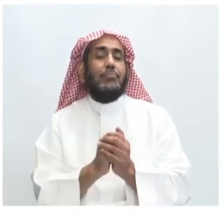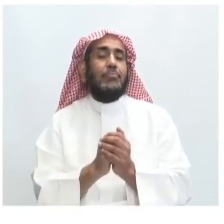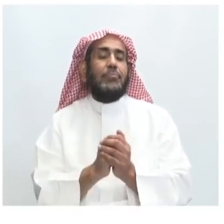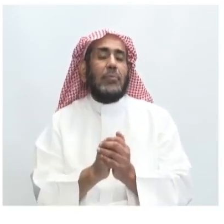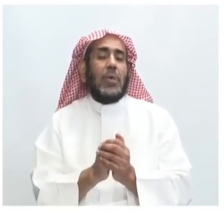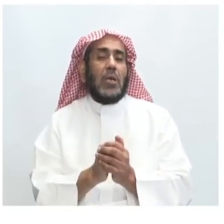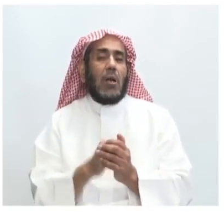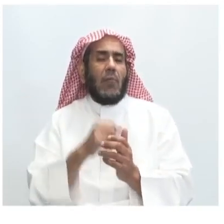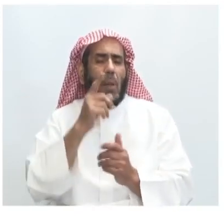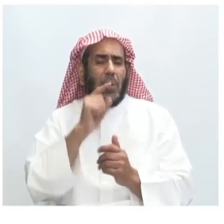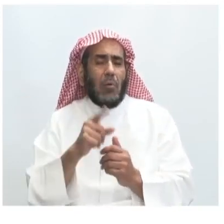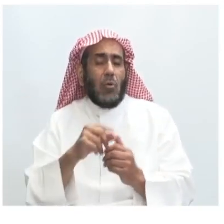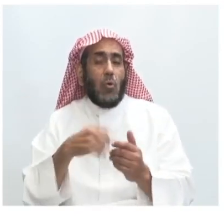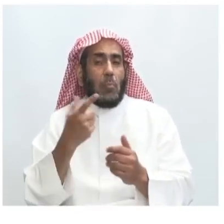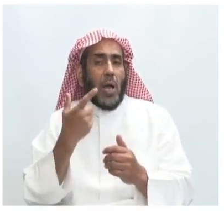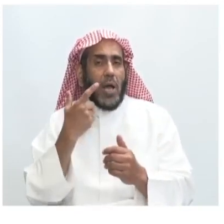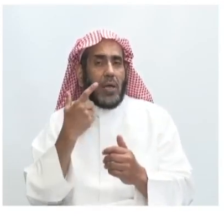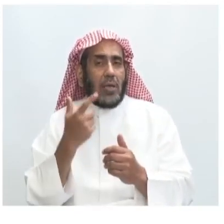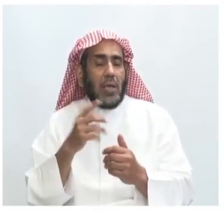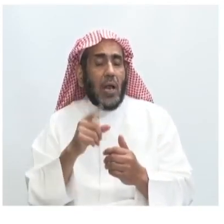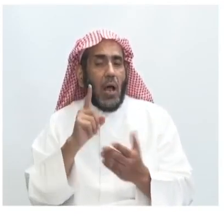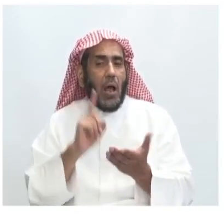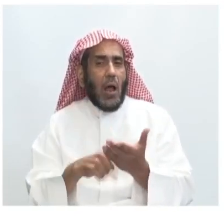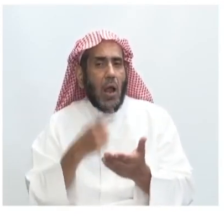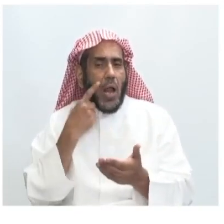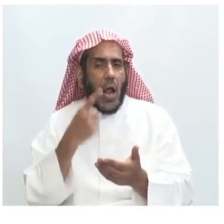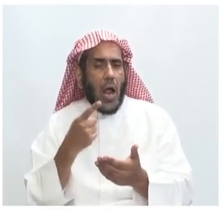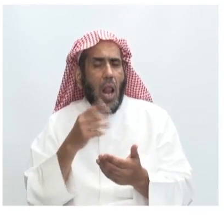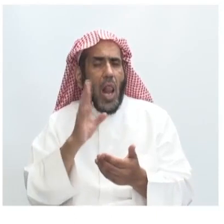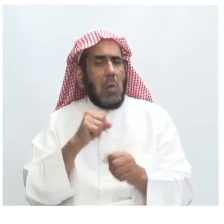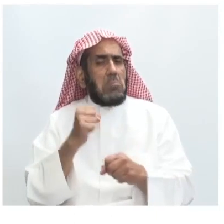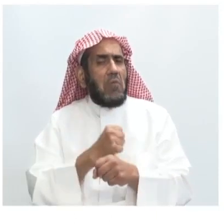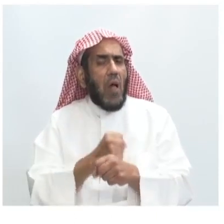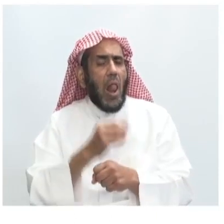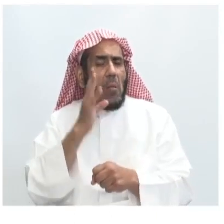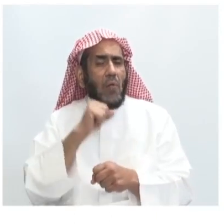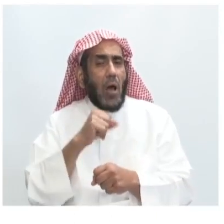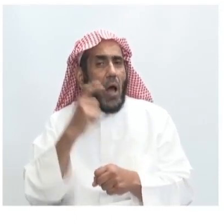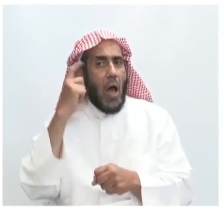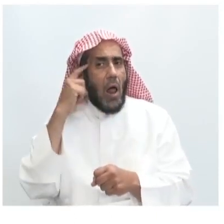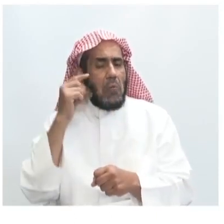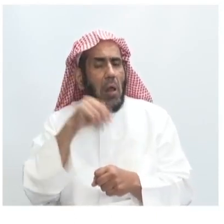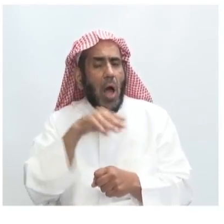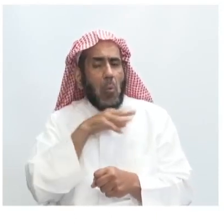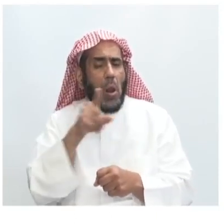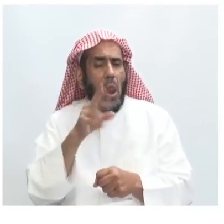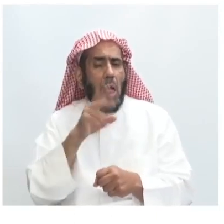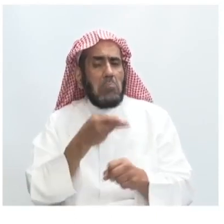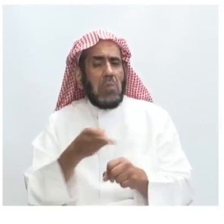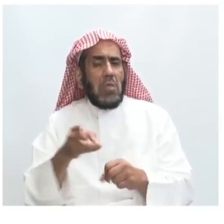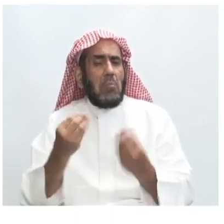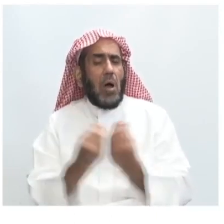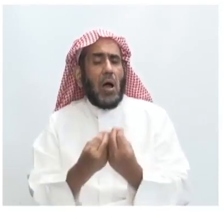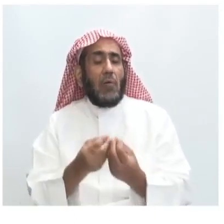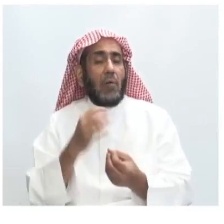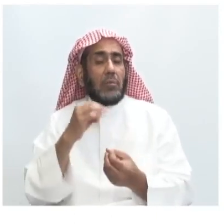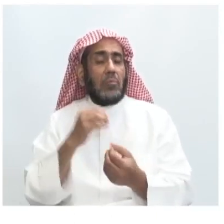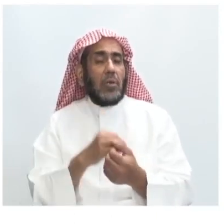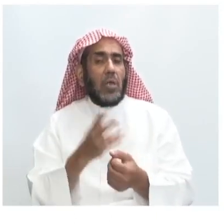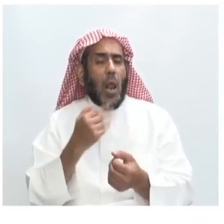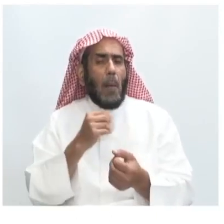فلما طلب ثم يرى انك لم تفعل ذلك هو عرف انك لم تفعله يعرف الاجابه يعني